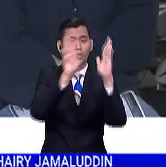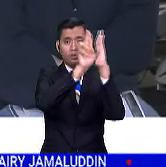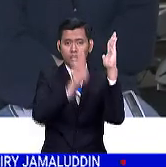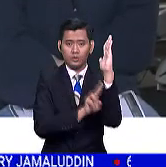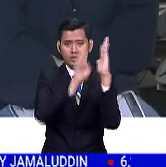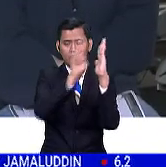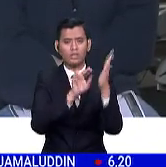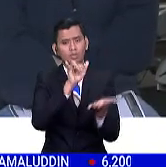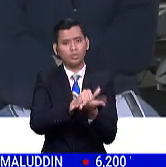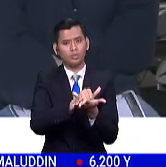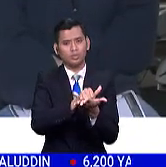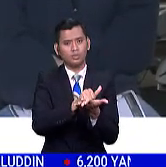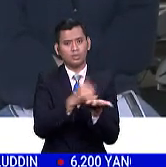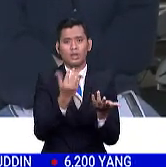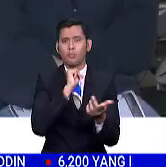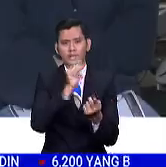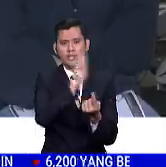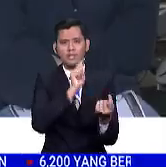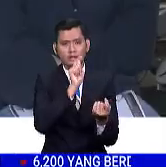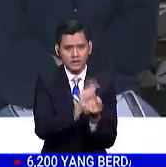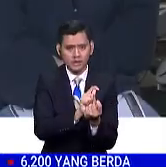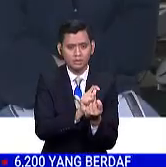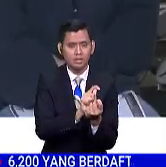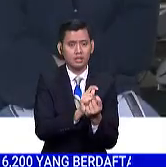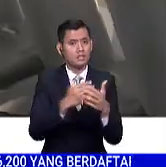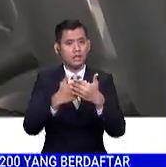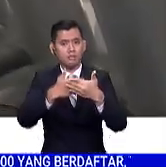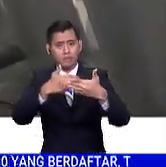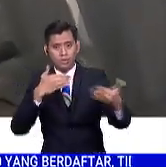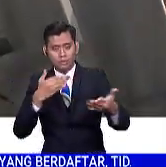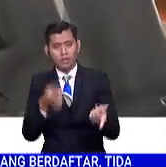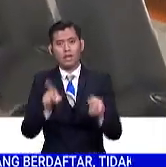samalah sebelum berlakunya pandemik ini.